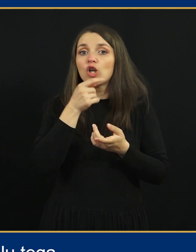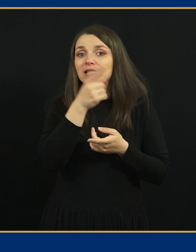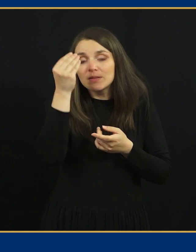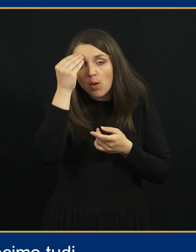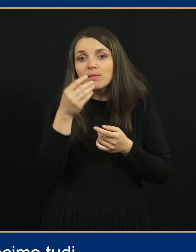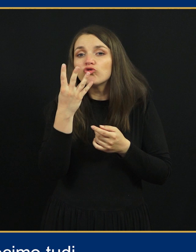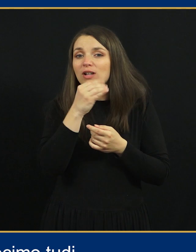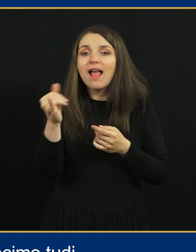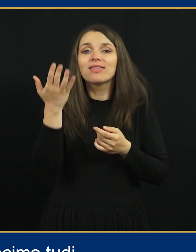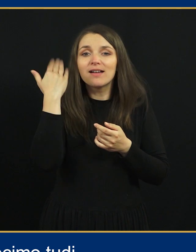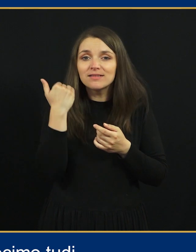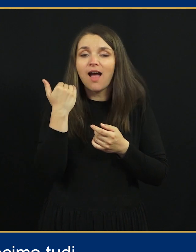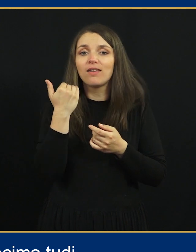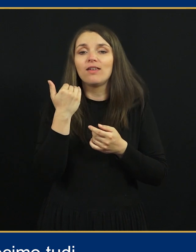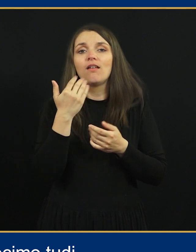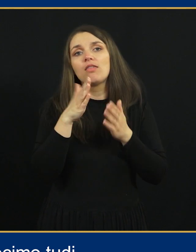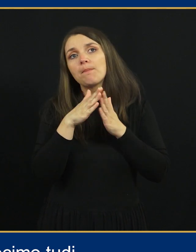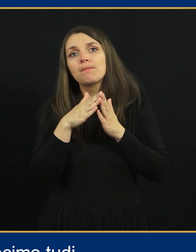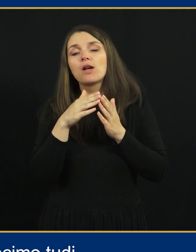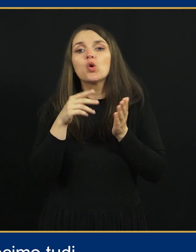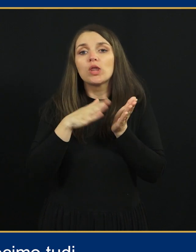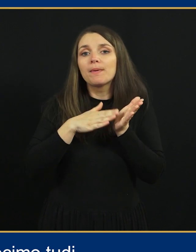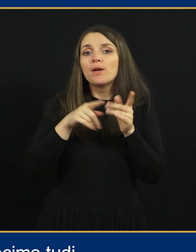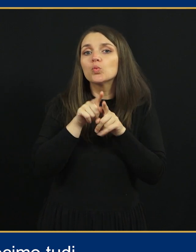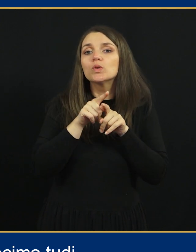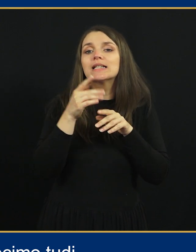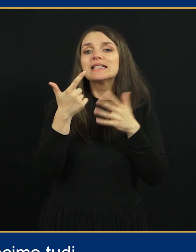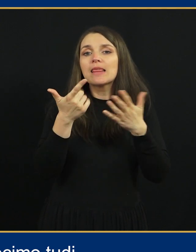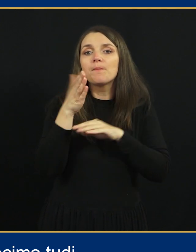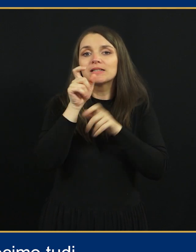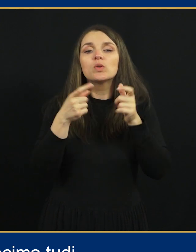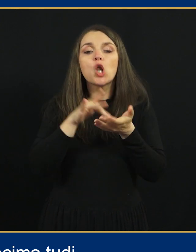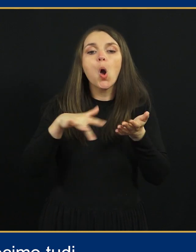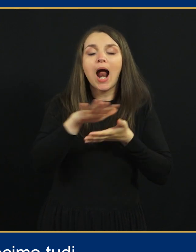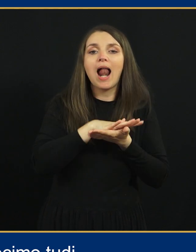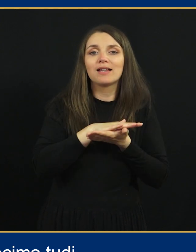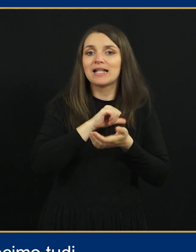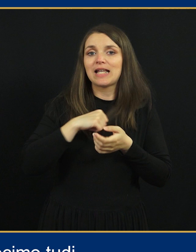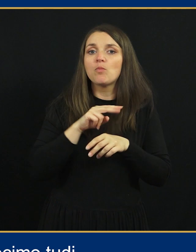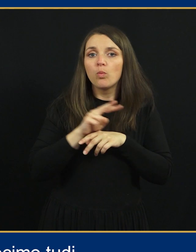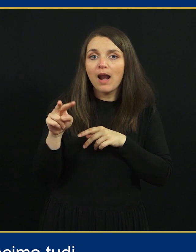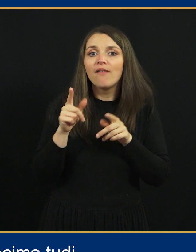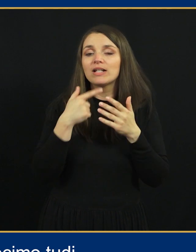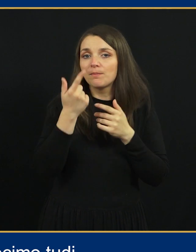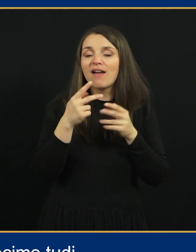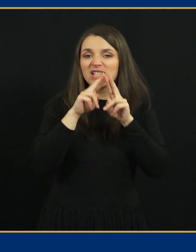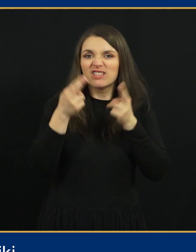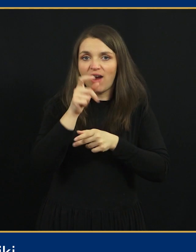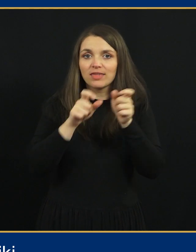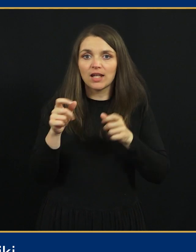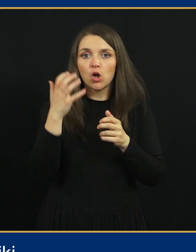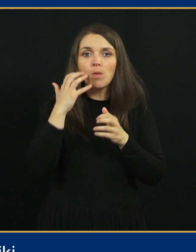izrazili. Če se spomnimo 4 leta nazaj, recimo tudi 7 predstavnikov iz lokalne samouprave,